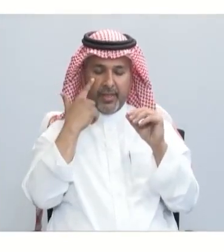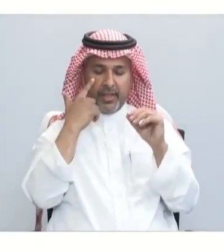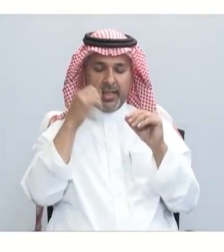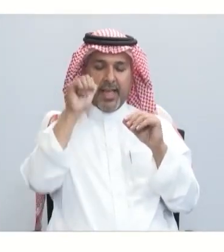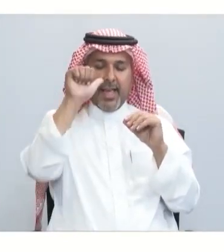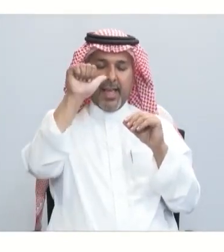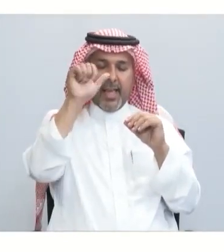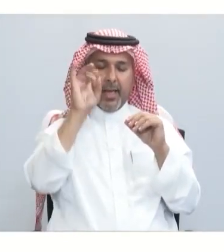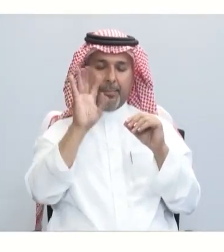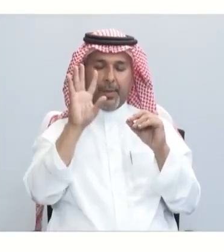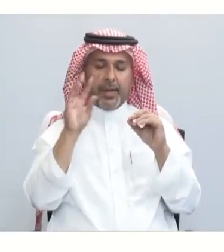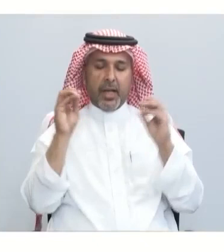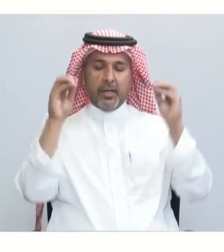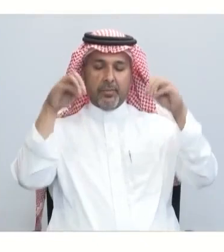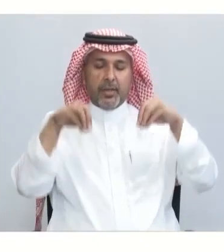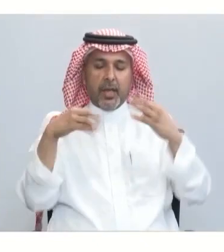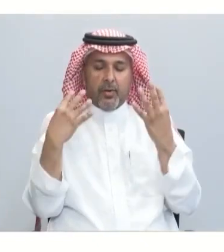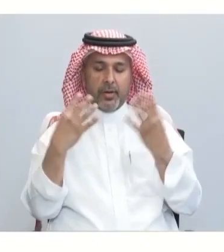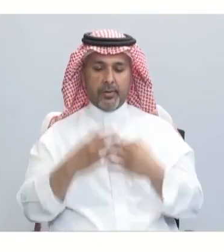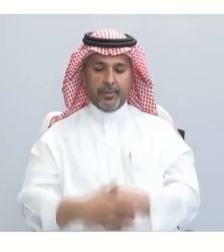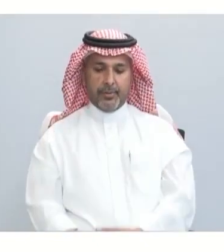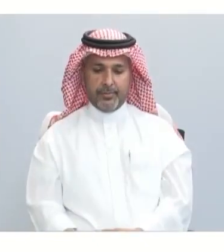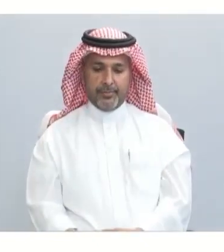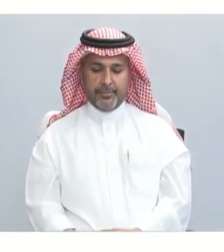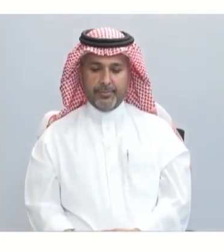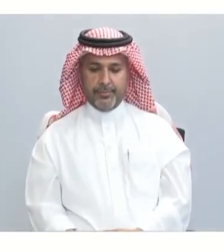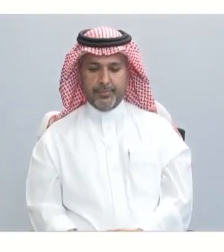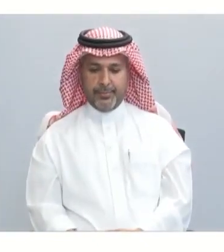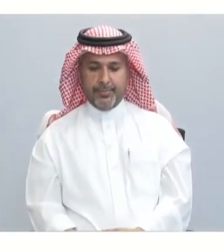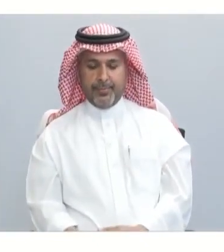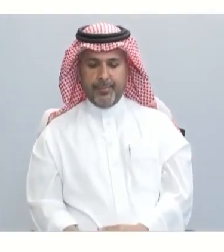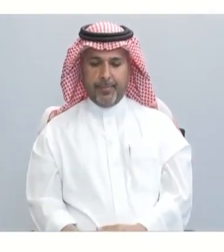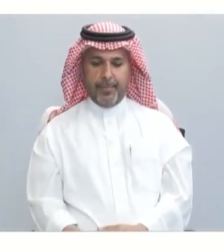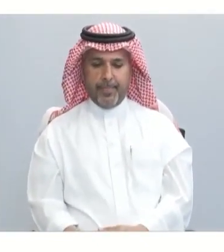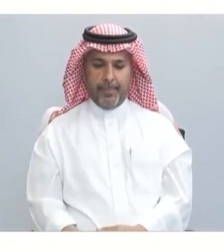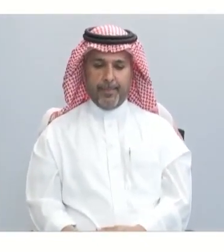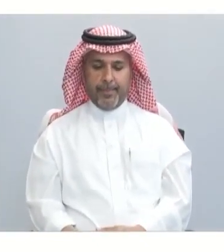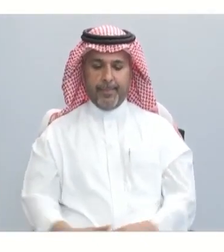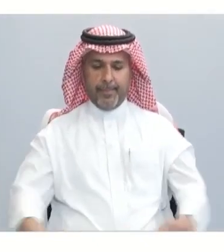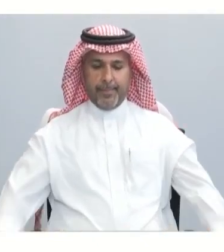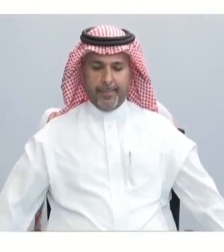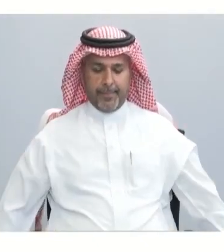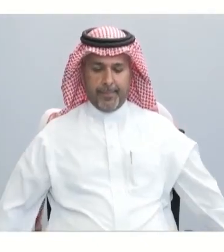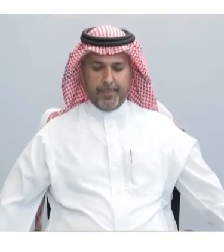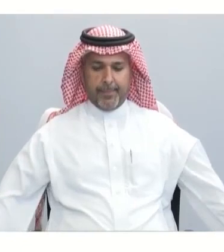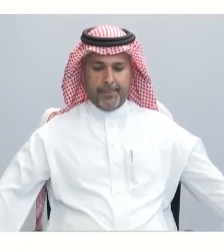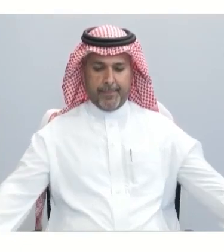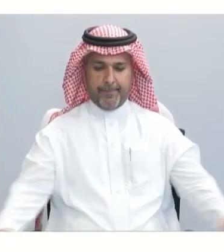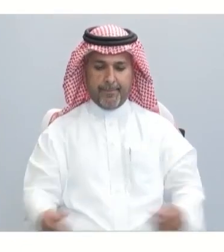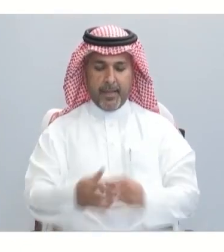ناقص 4 5 في 4 ناص 4 طبعا 4 زئ 12 اللي هو جذر